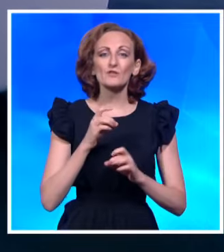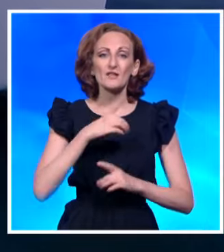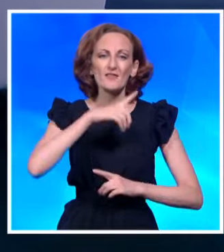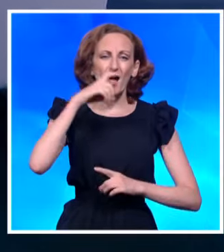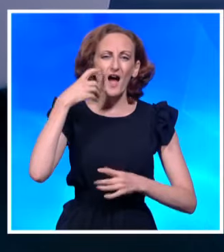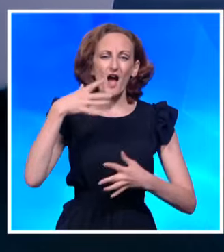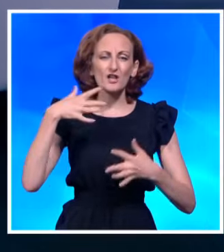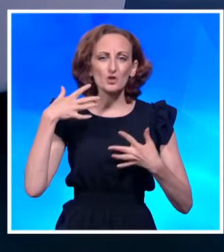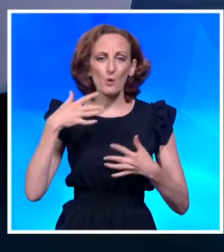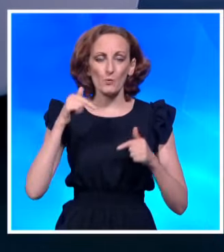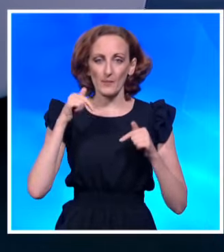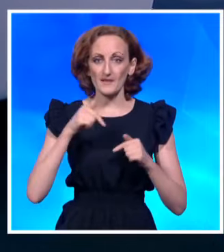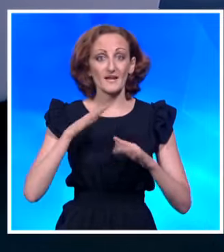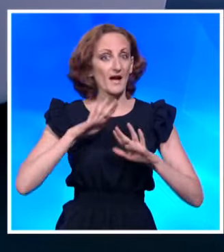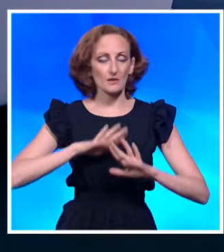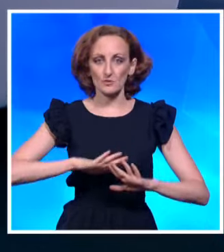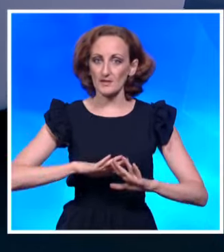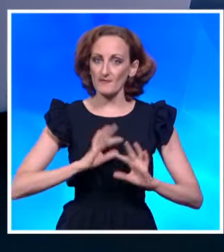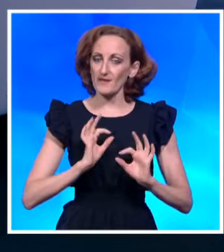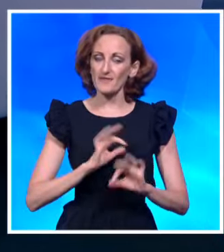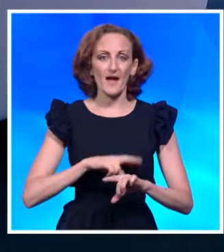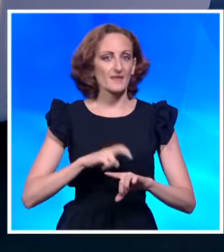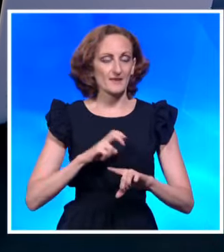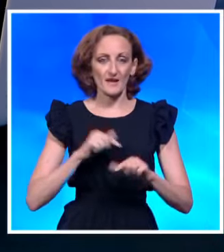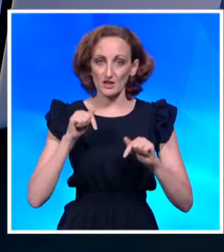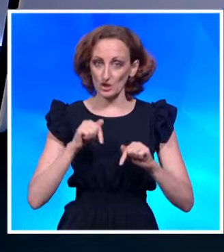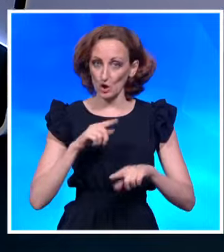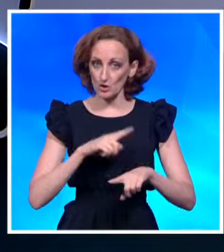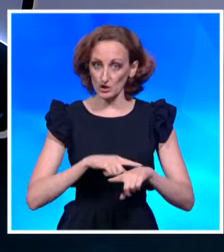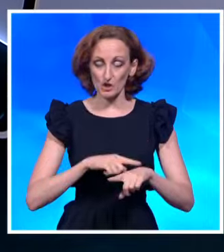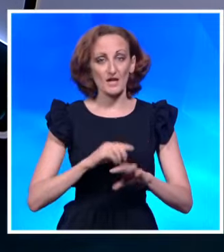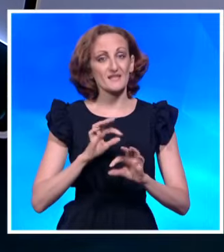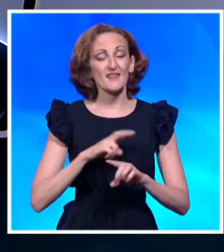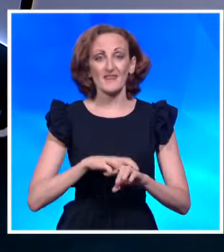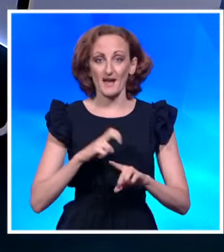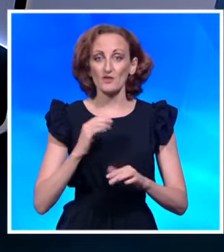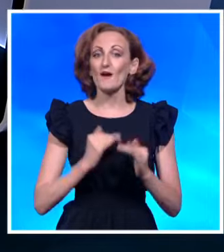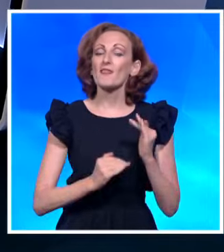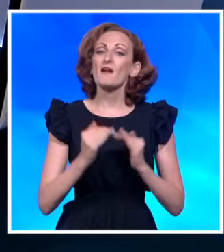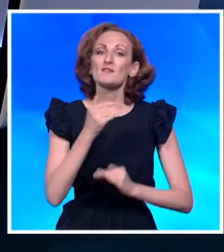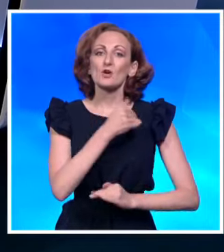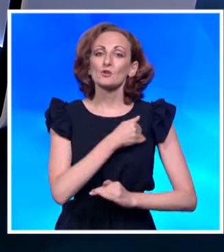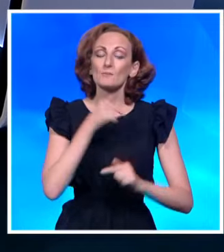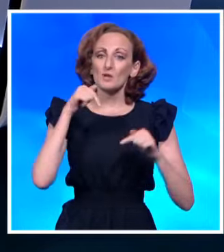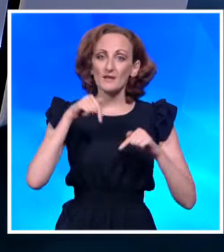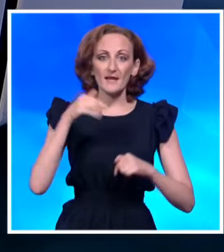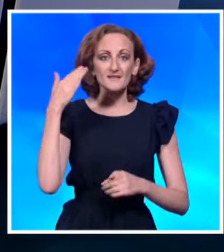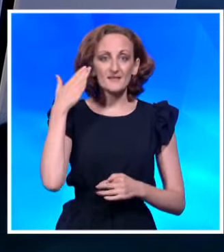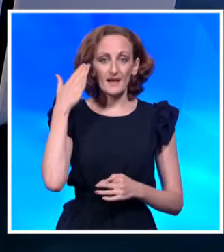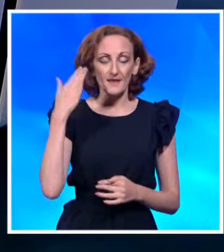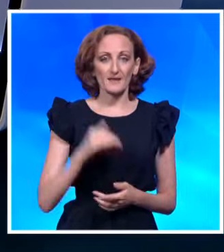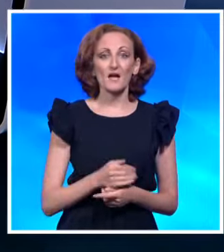най-горещо. Така ли остава? Така остава. 42 градуса и 2 десети. Да, това е най-високата температура днес в страната. А